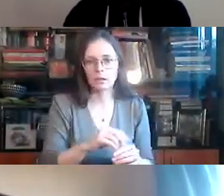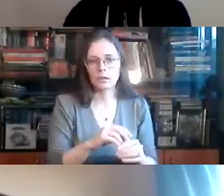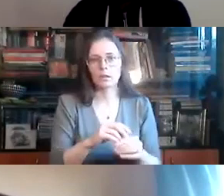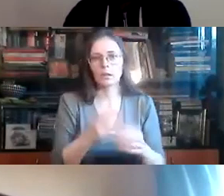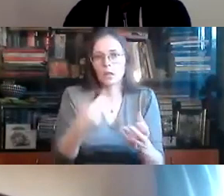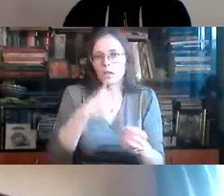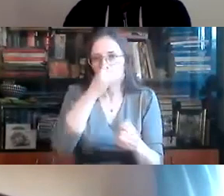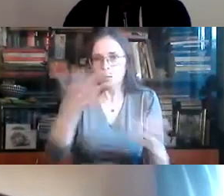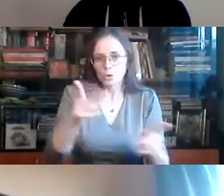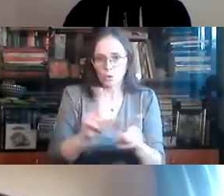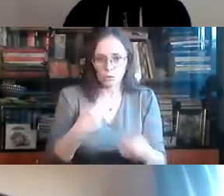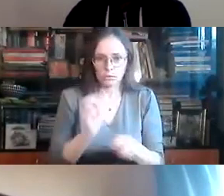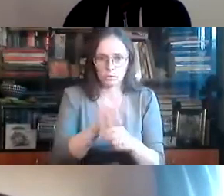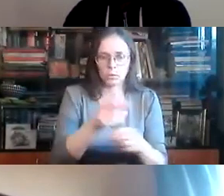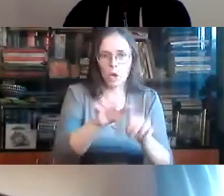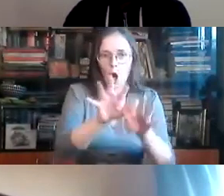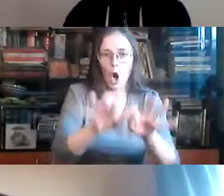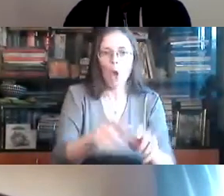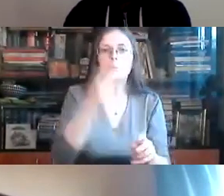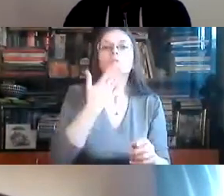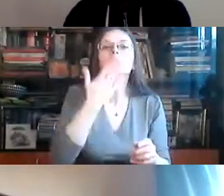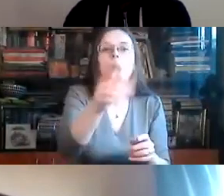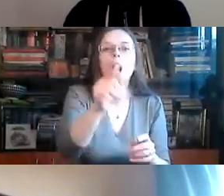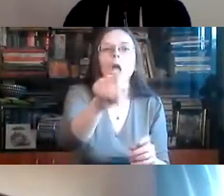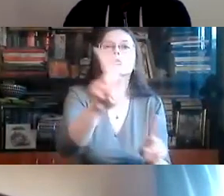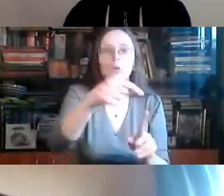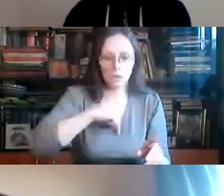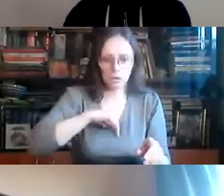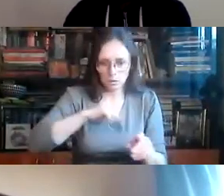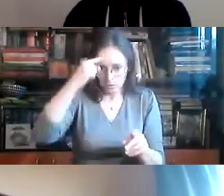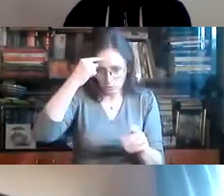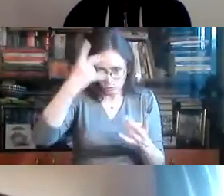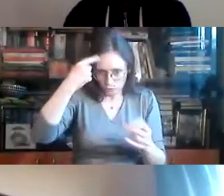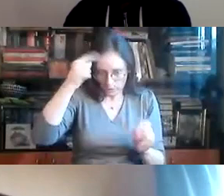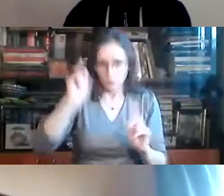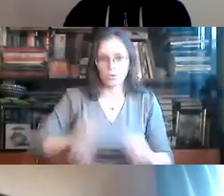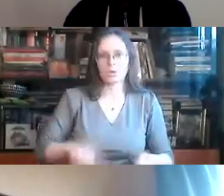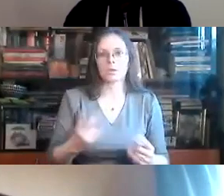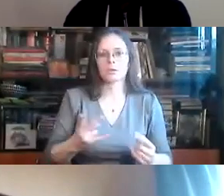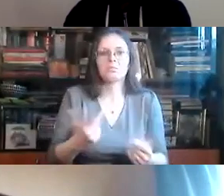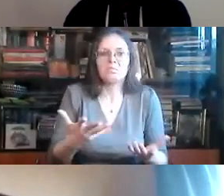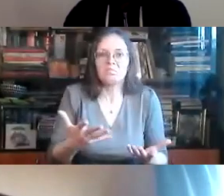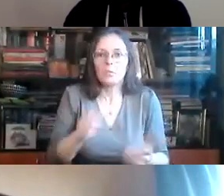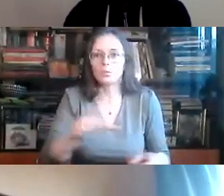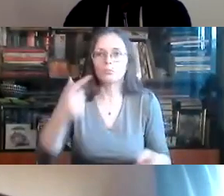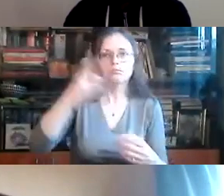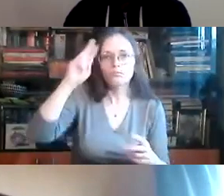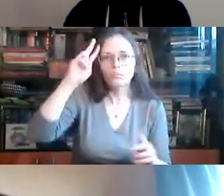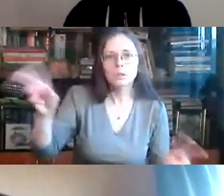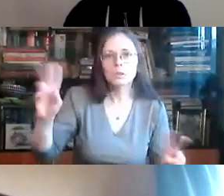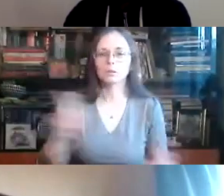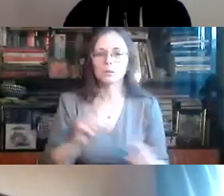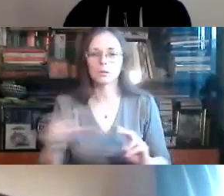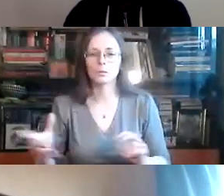плане. И, наверное, какие-то театральные формы, то, что вот с форумом или, скорее, плейбэк-театр, он мог